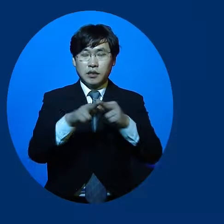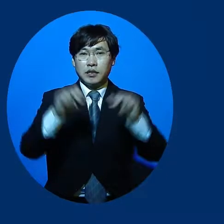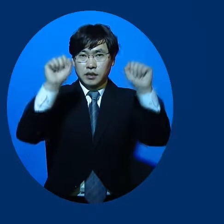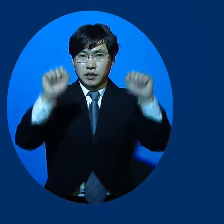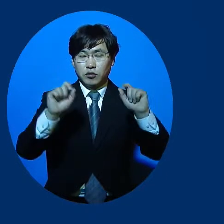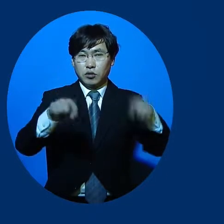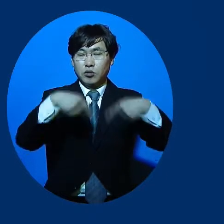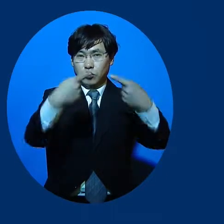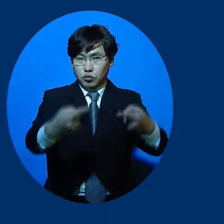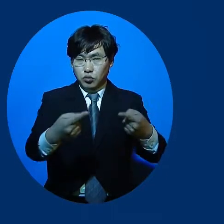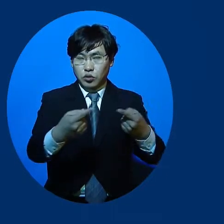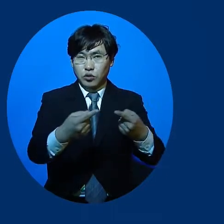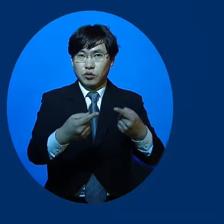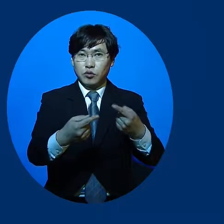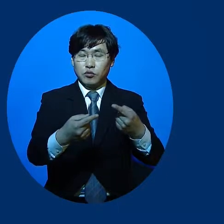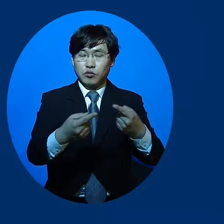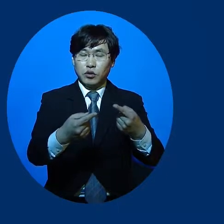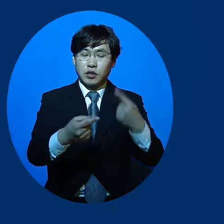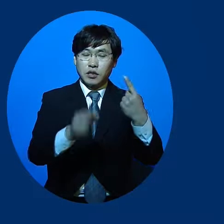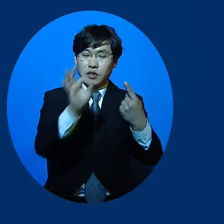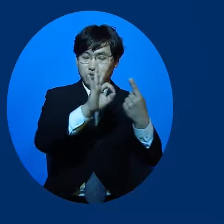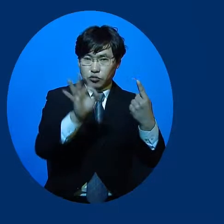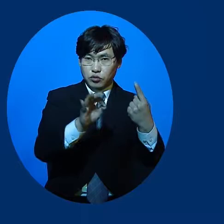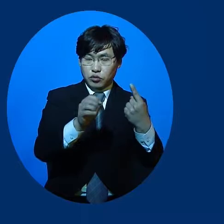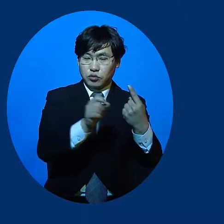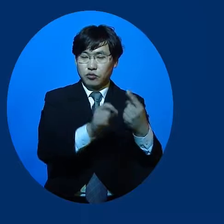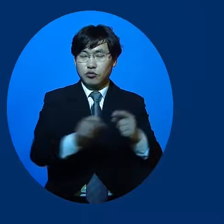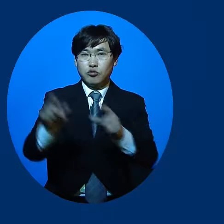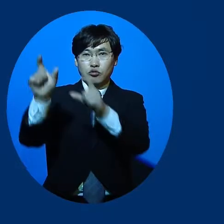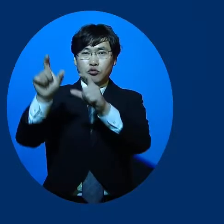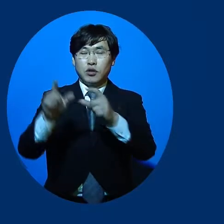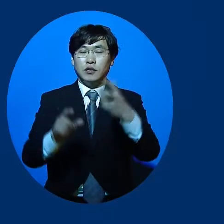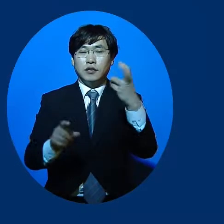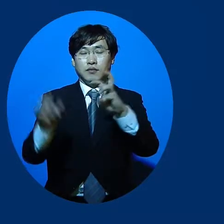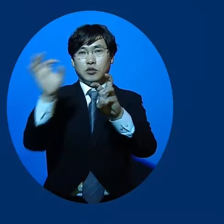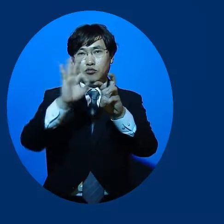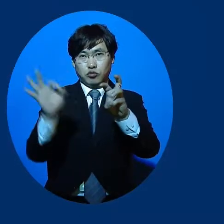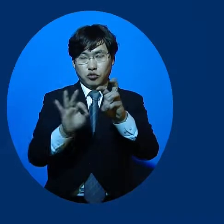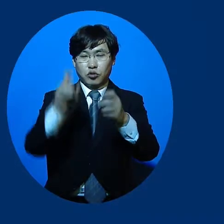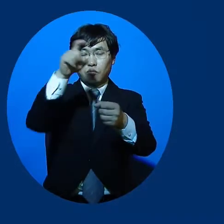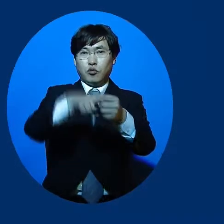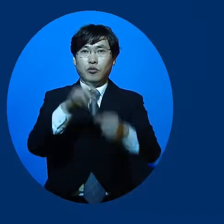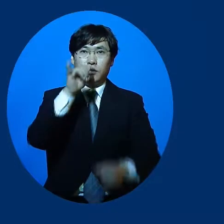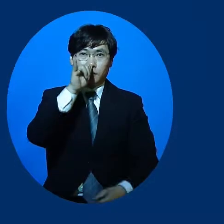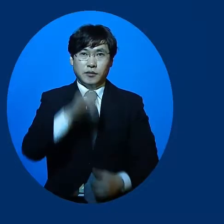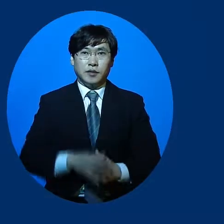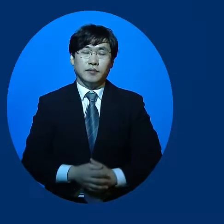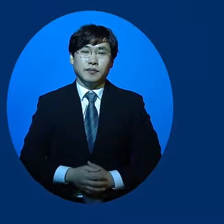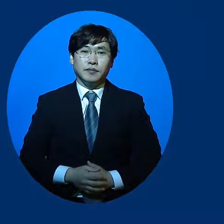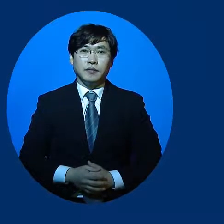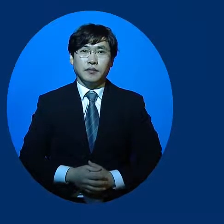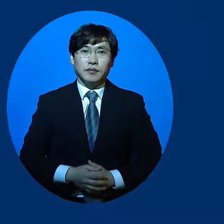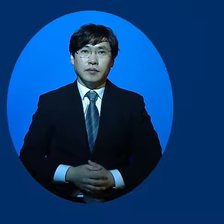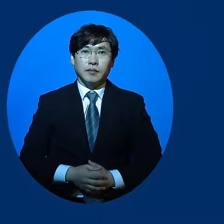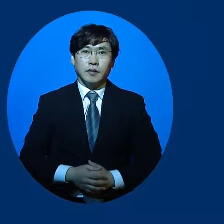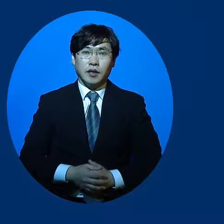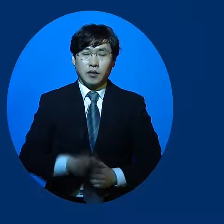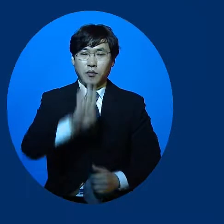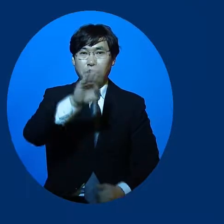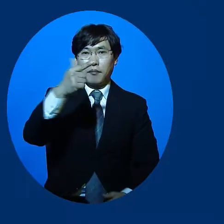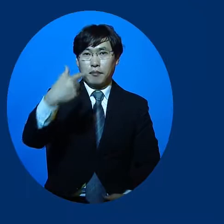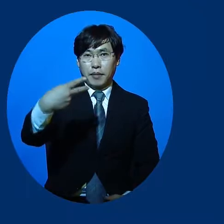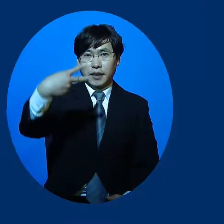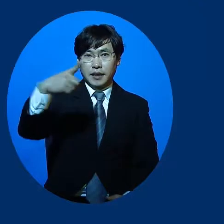참여율 20.1%를 30%까지 올리는 목표를 가지고 있습니다. 구체적으로는 반다비